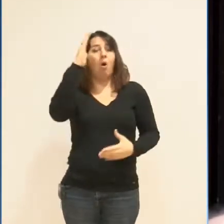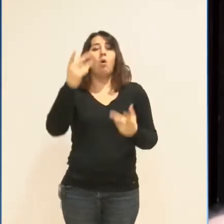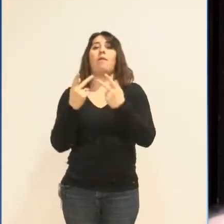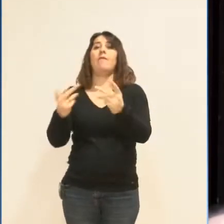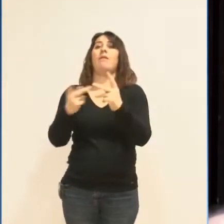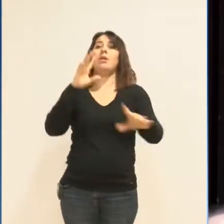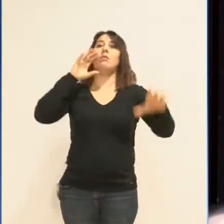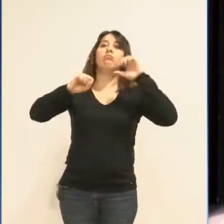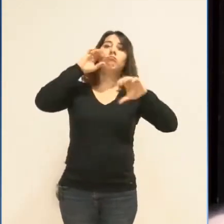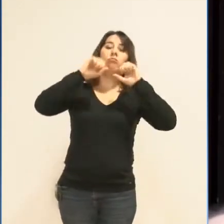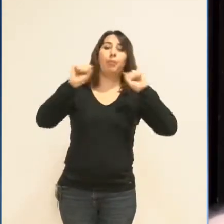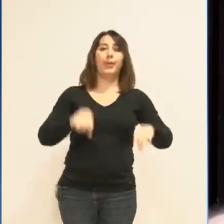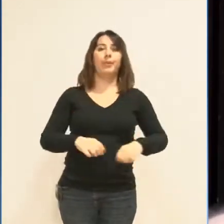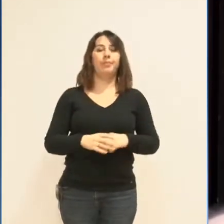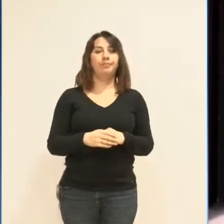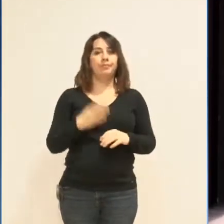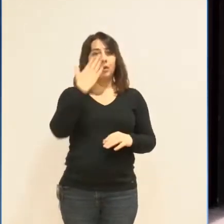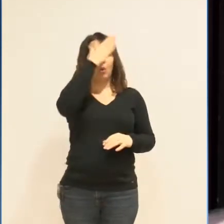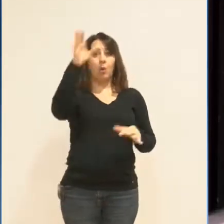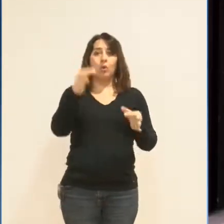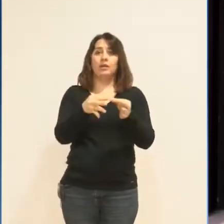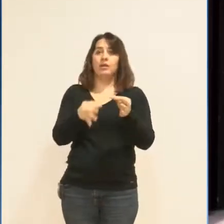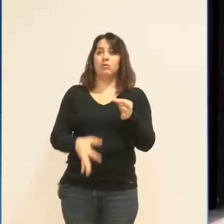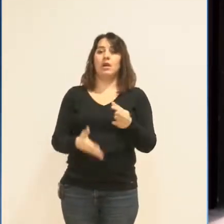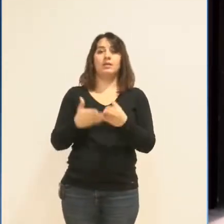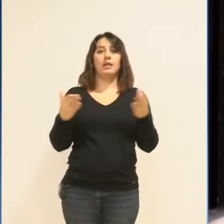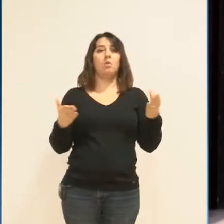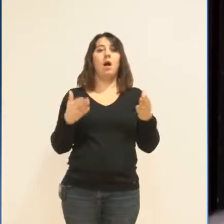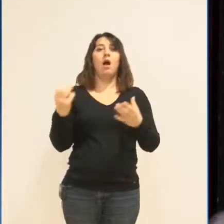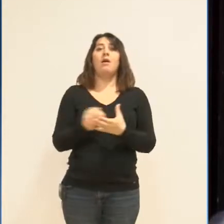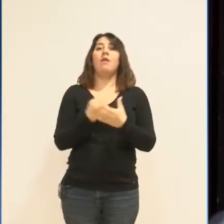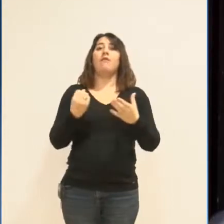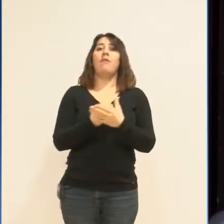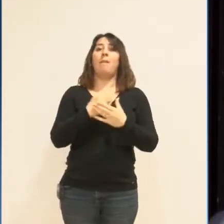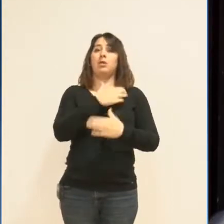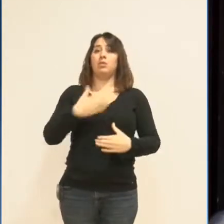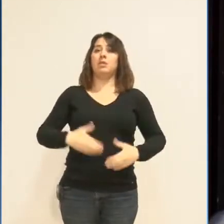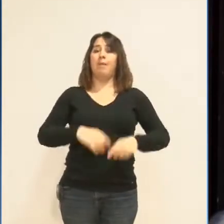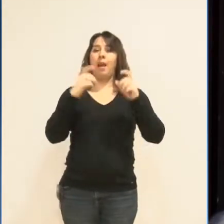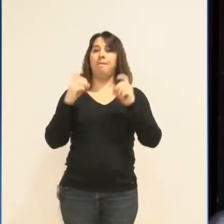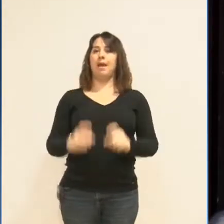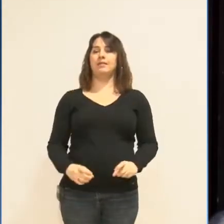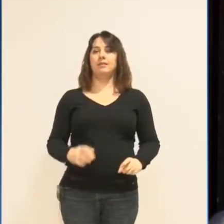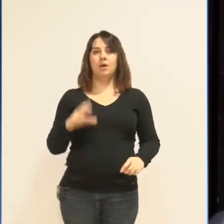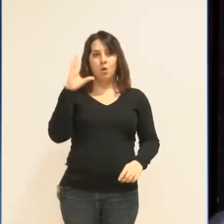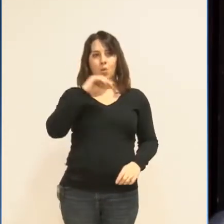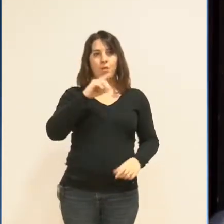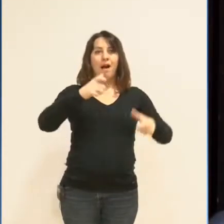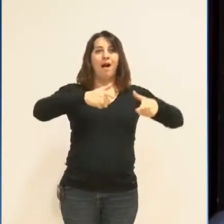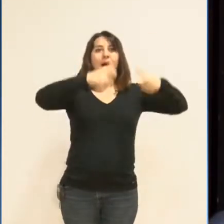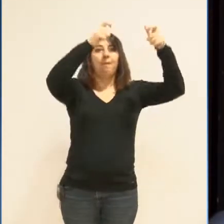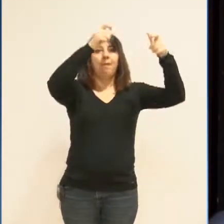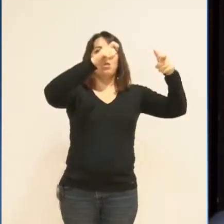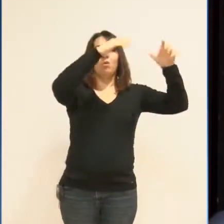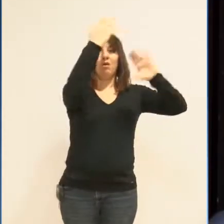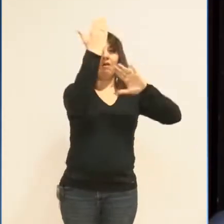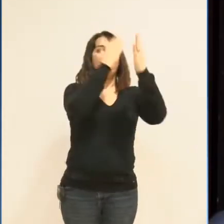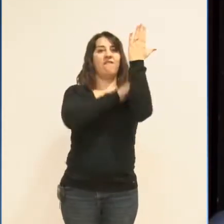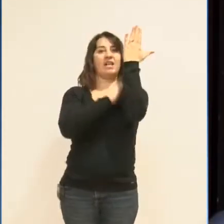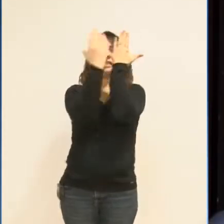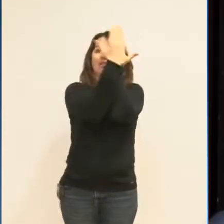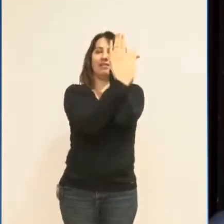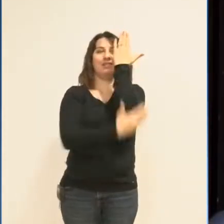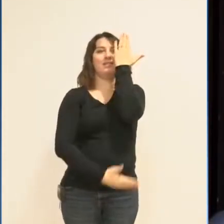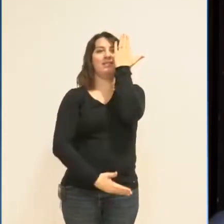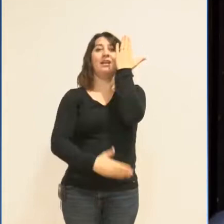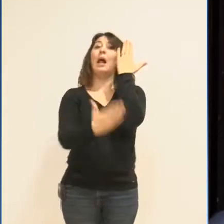agglomérations. L'autre résultat, ça a été la baisse de l'information municipale, puisque, rappelons-nous, chaque panneau retiré avait deux faces, dont une qui était